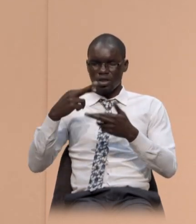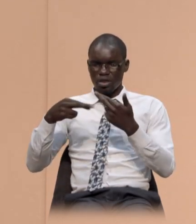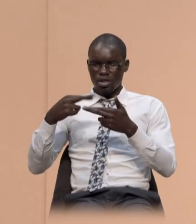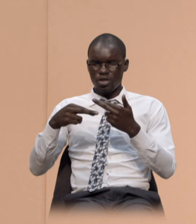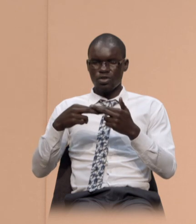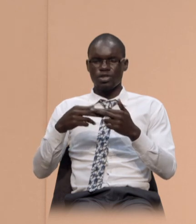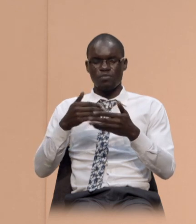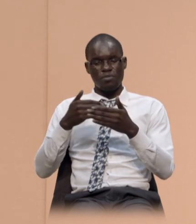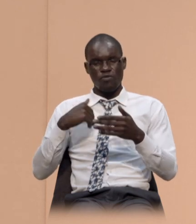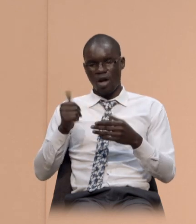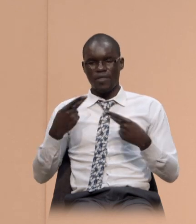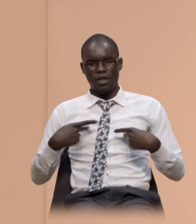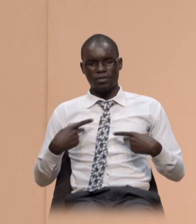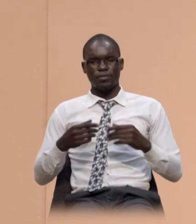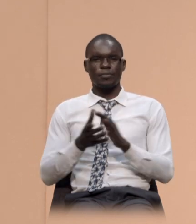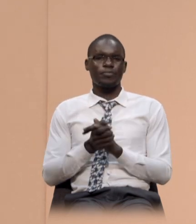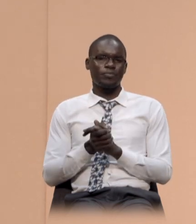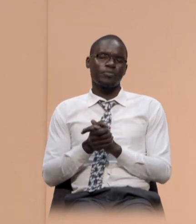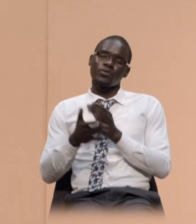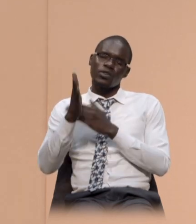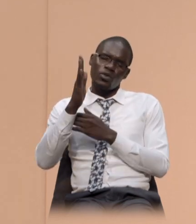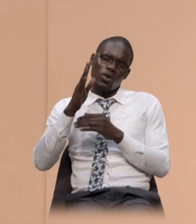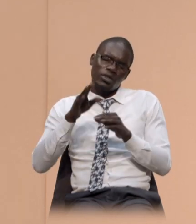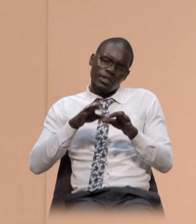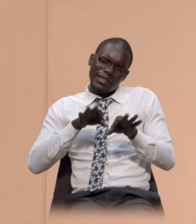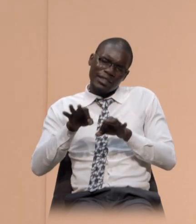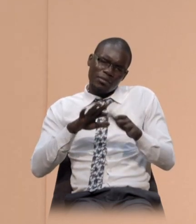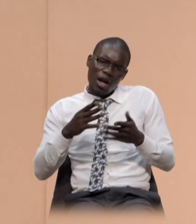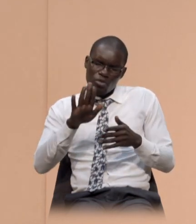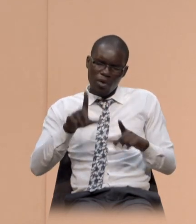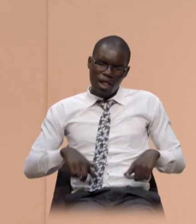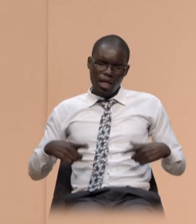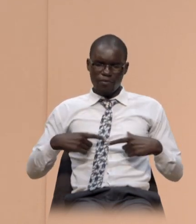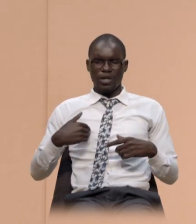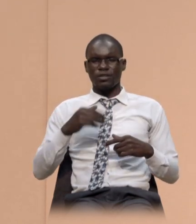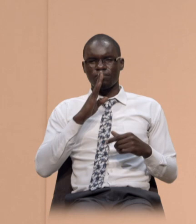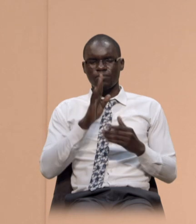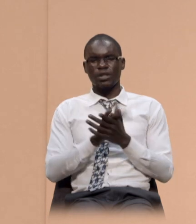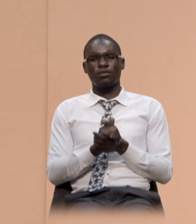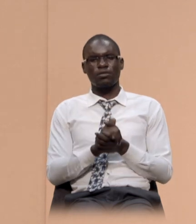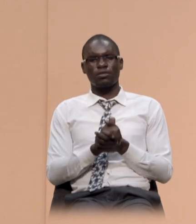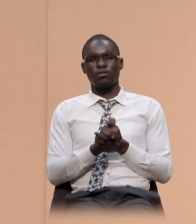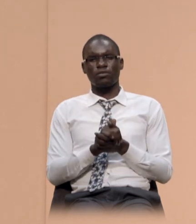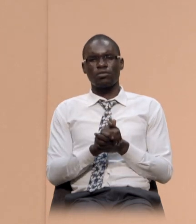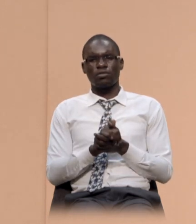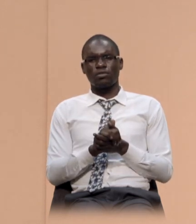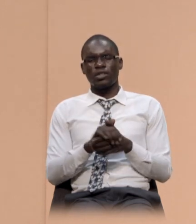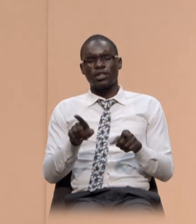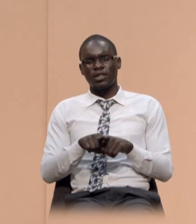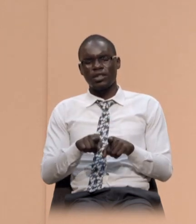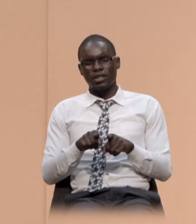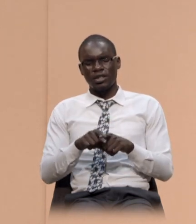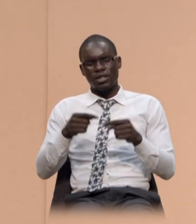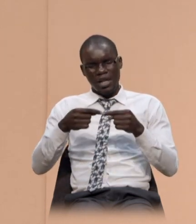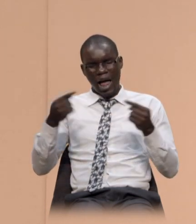you? Mungu anaelezeaje juu ya maisha yako? Anaweza kuelezea kama mtumishi wake dhidi ya corona, dhidi